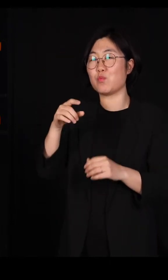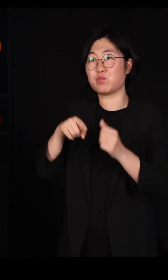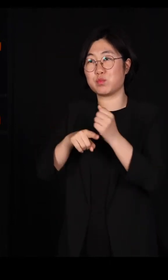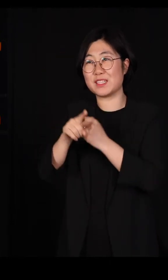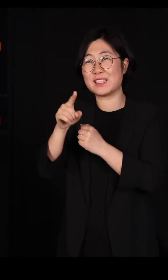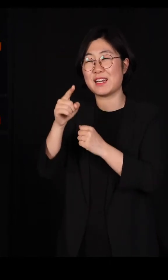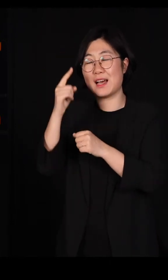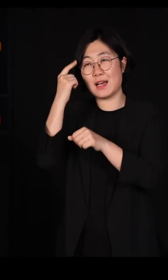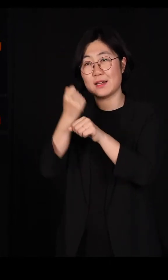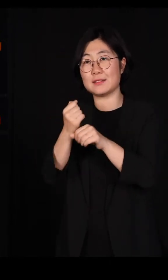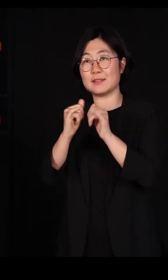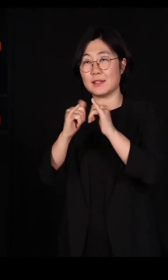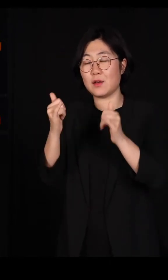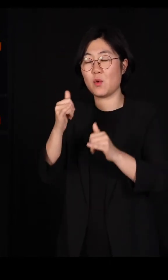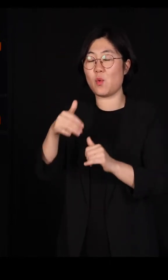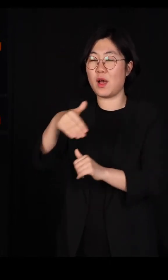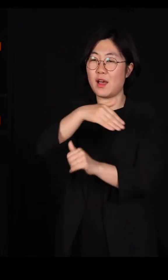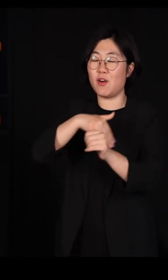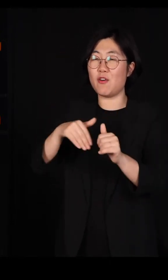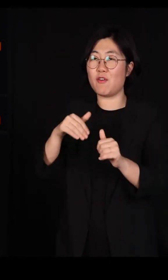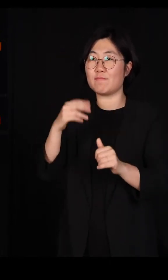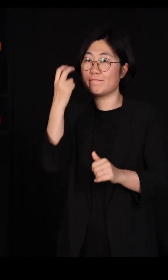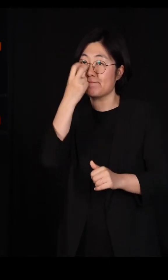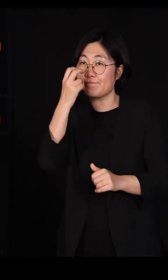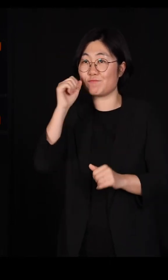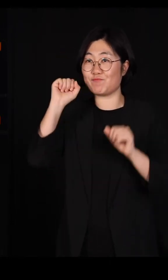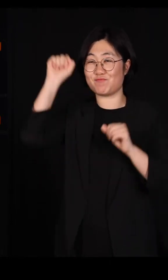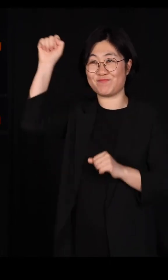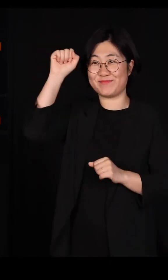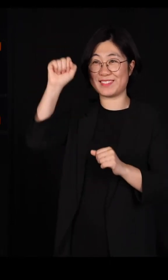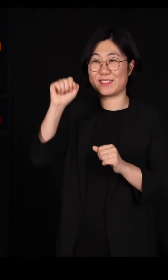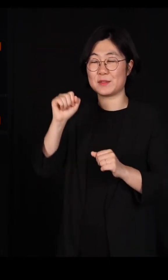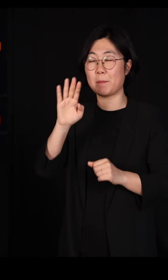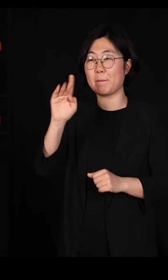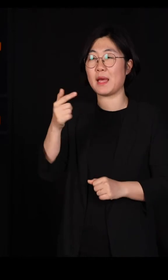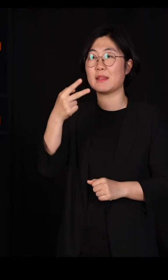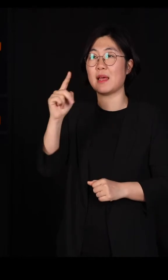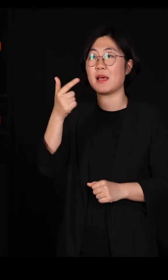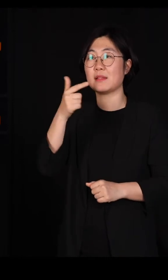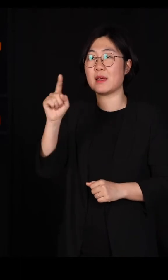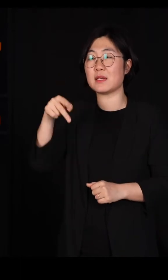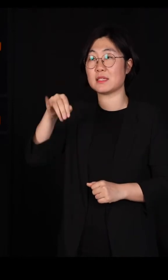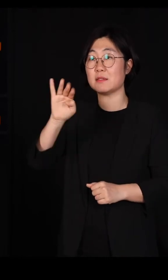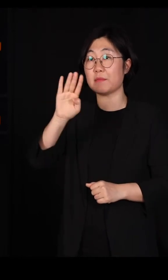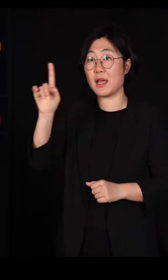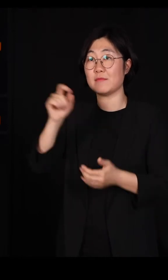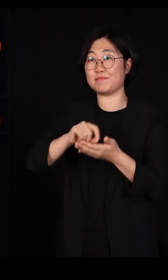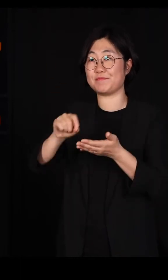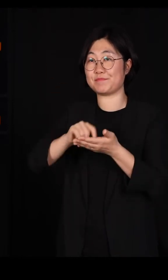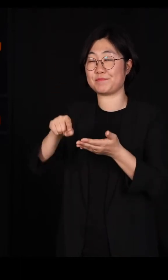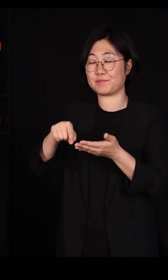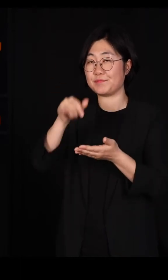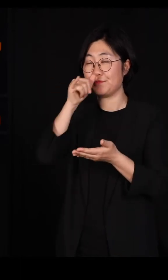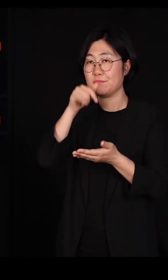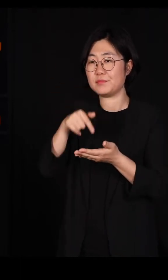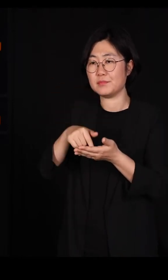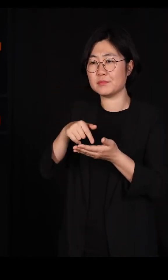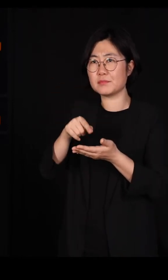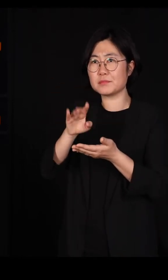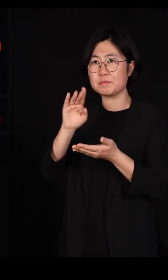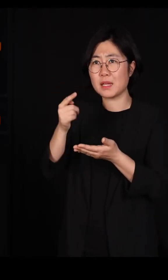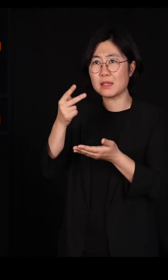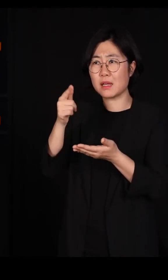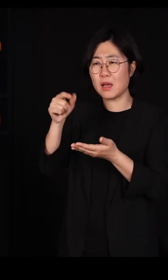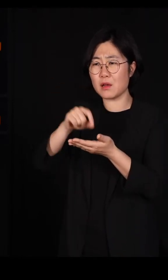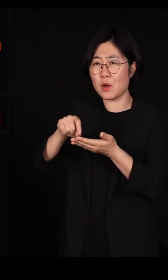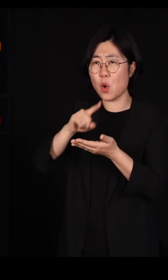환경 운동가인 반다나 시바가 쓴 "이 세계의 식탁을 차리는 이는 누구인가?"라는 책에 보면